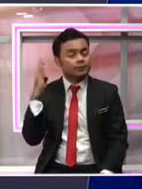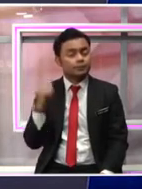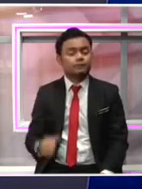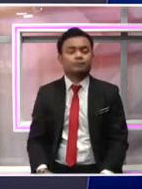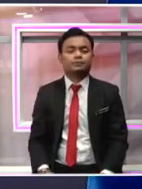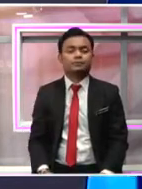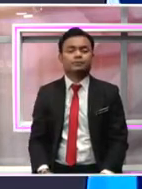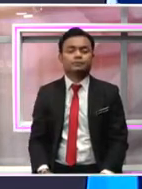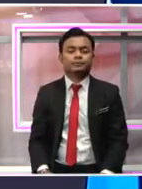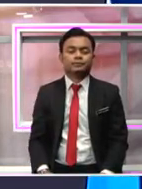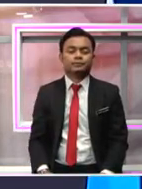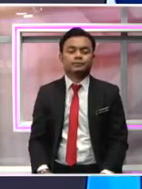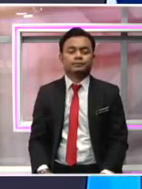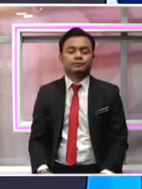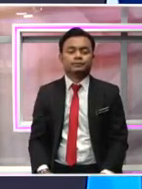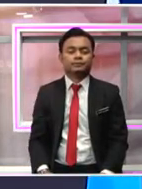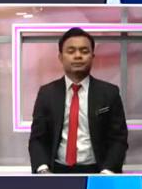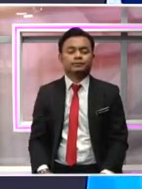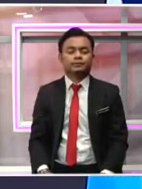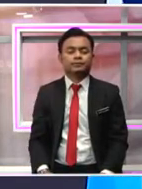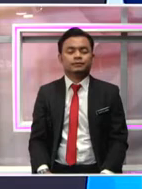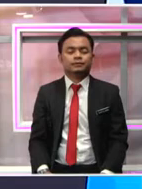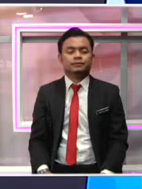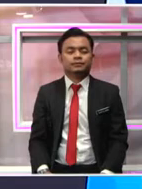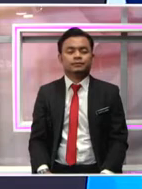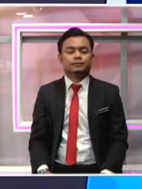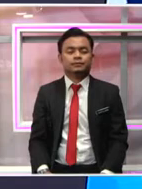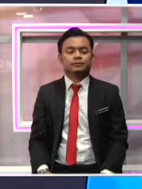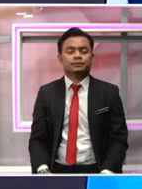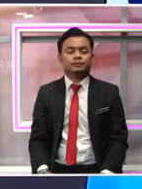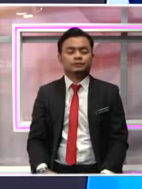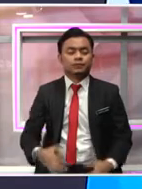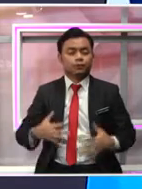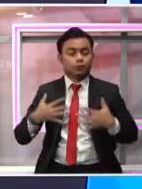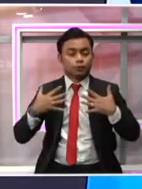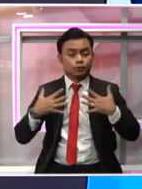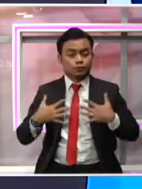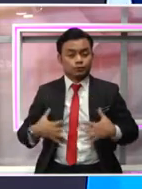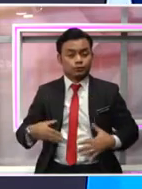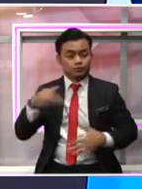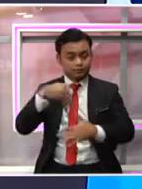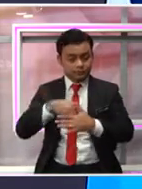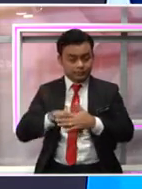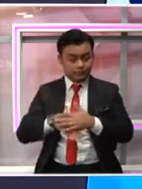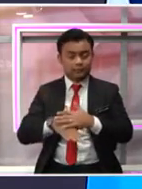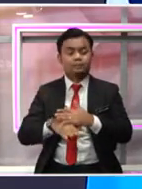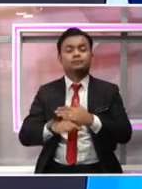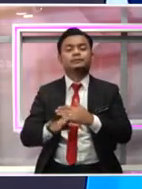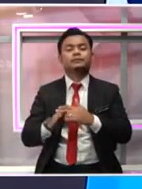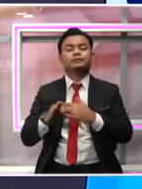hai hahaha Terrace organ pernafasan di dalam tubuh manusia